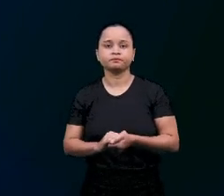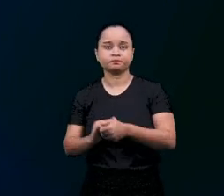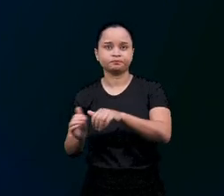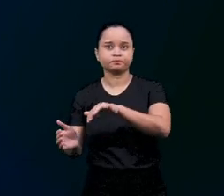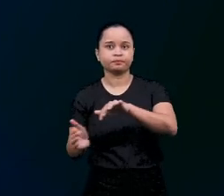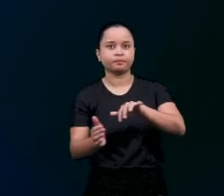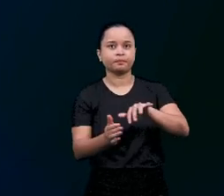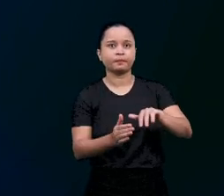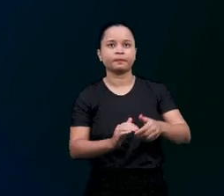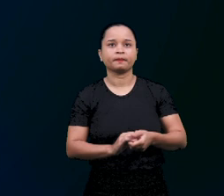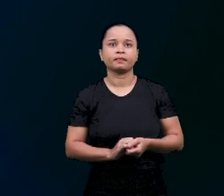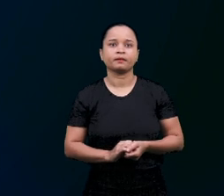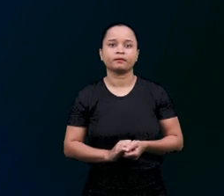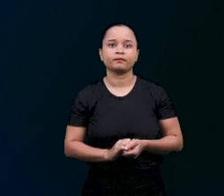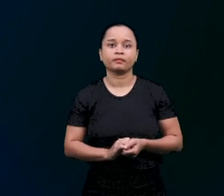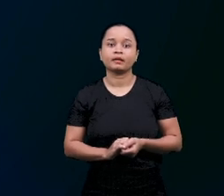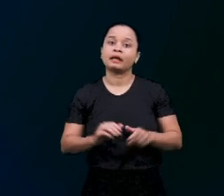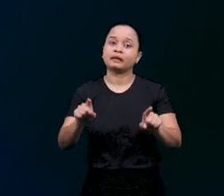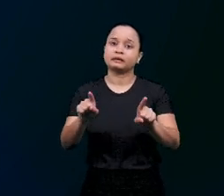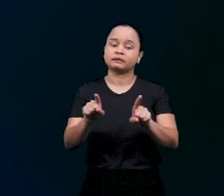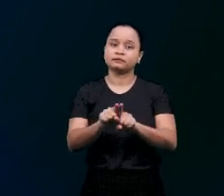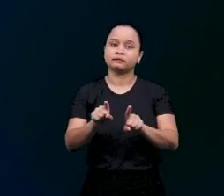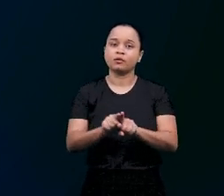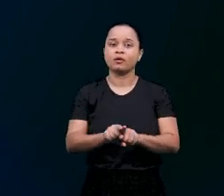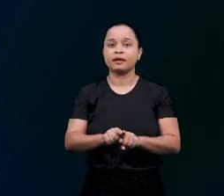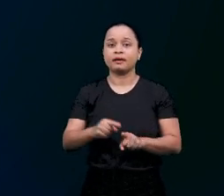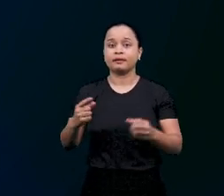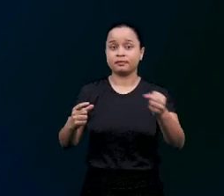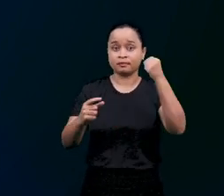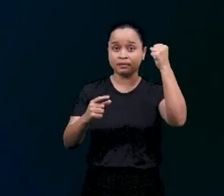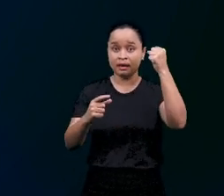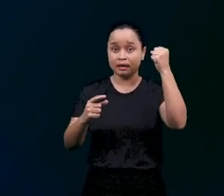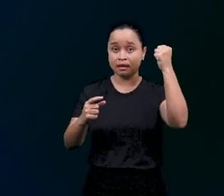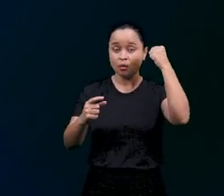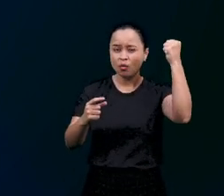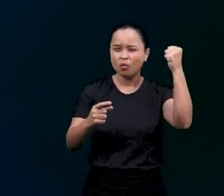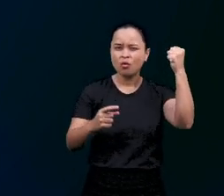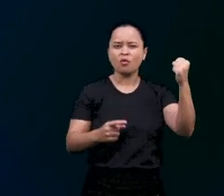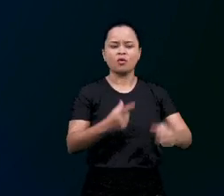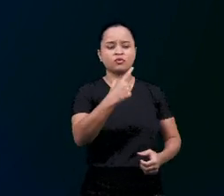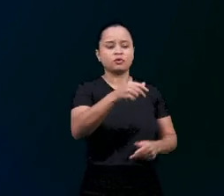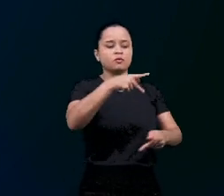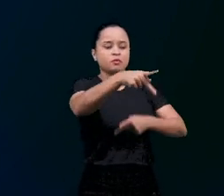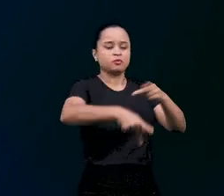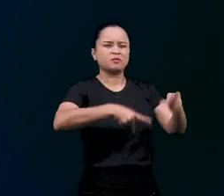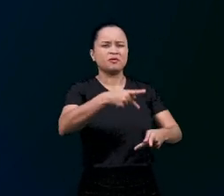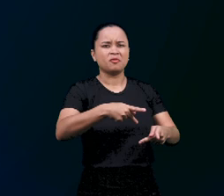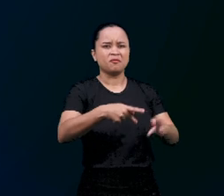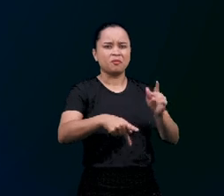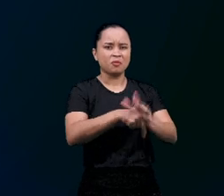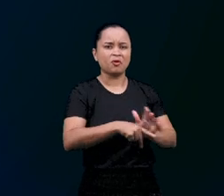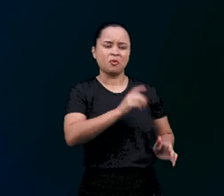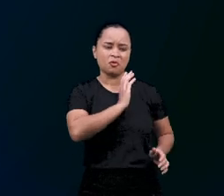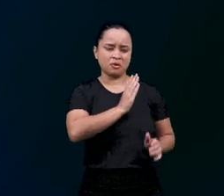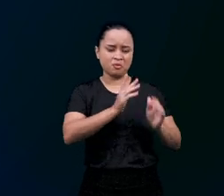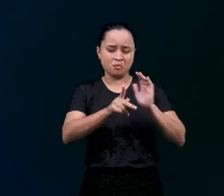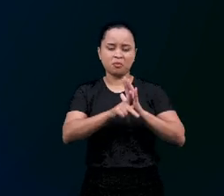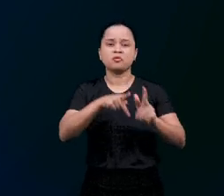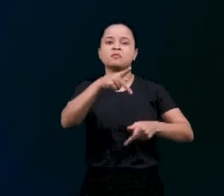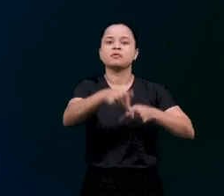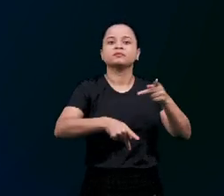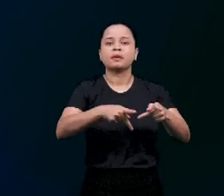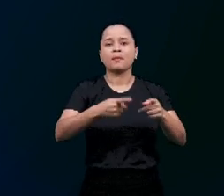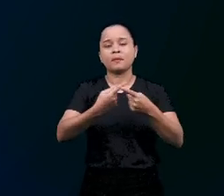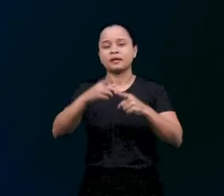Le roi Saül a été un homme choisi par le peuple, selon le cœur du peuple, pas selon le cœur de Dieu. Il était le